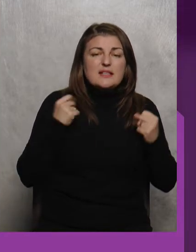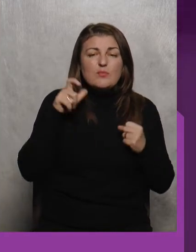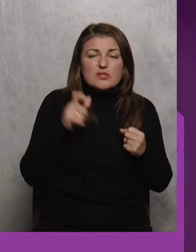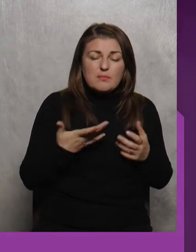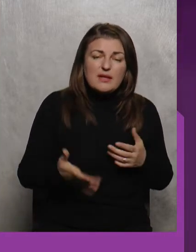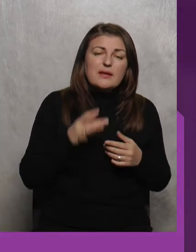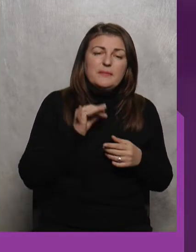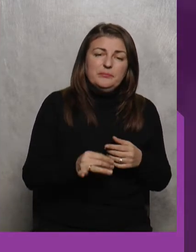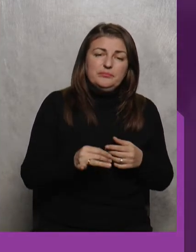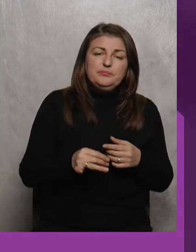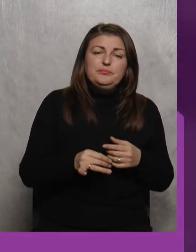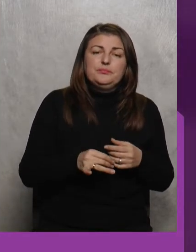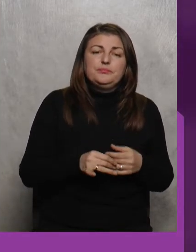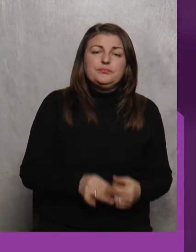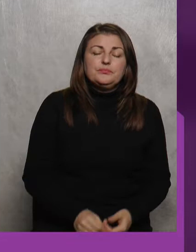спортсменка, і